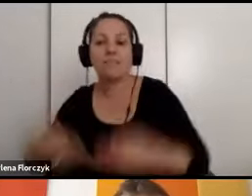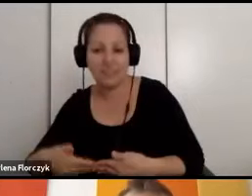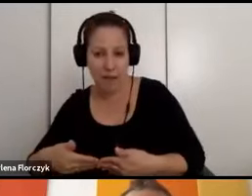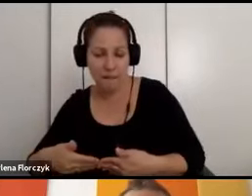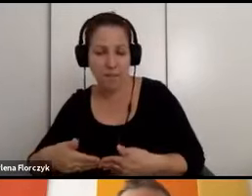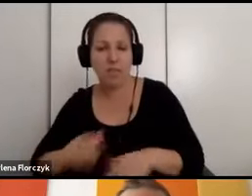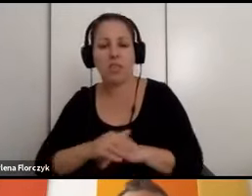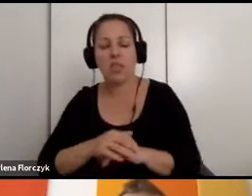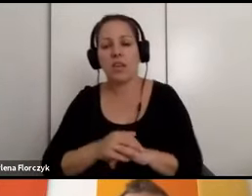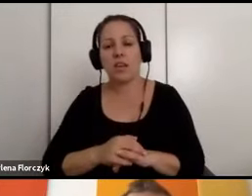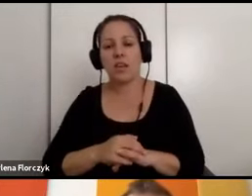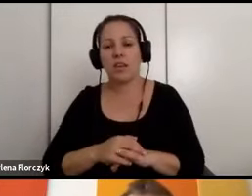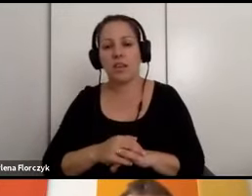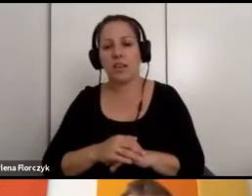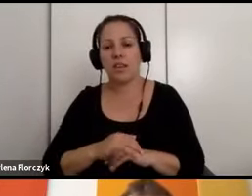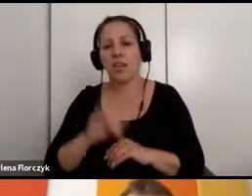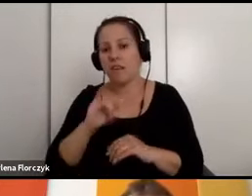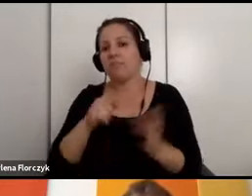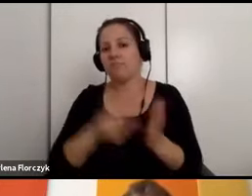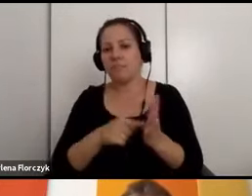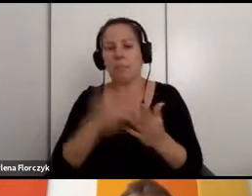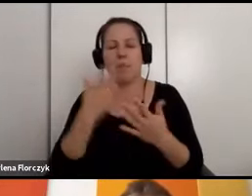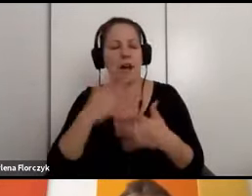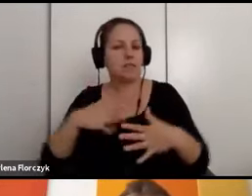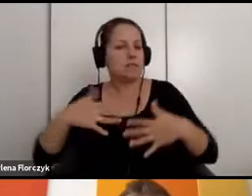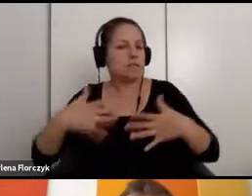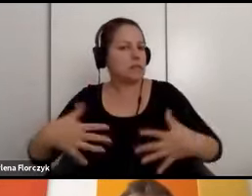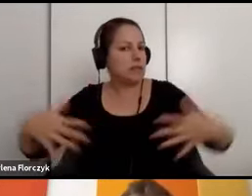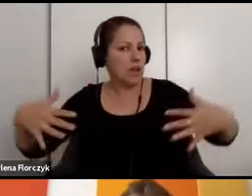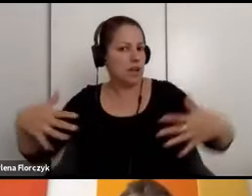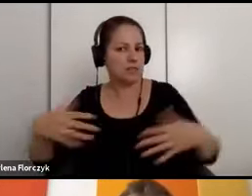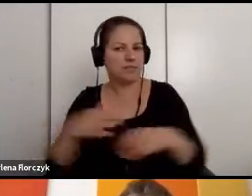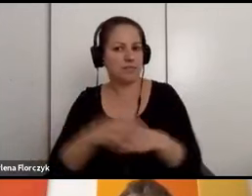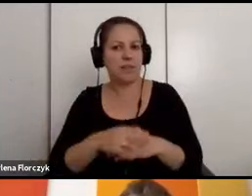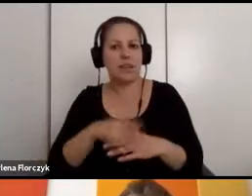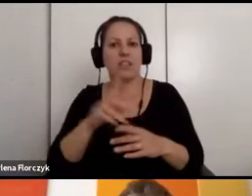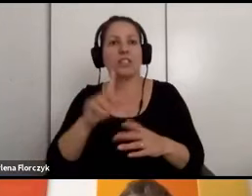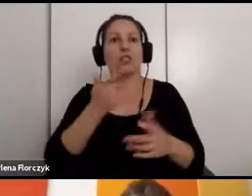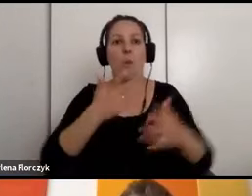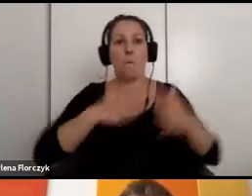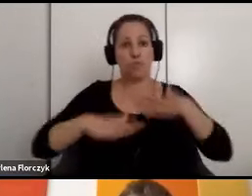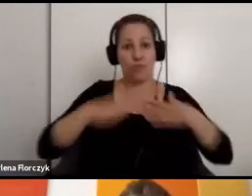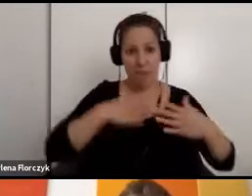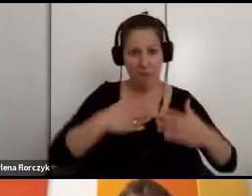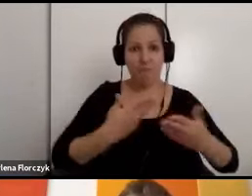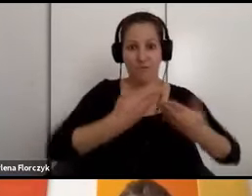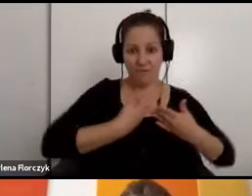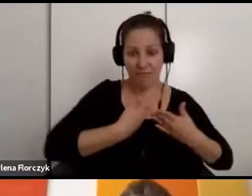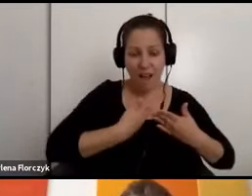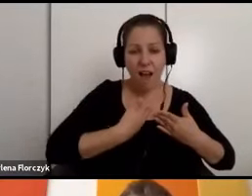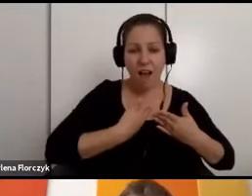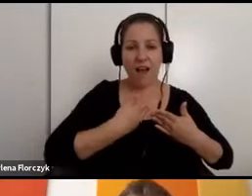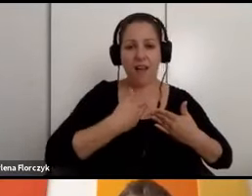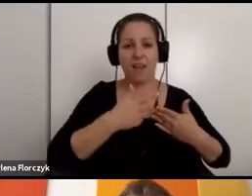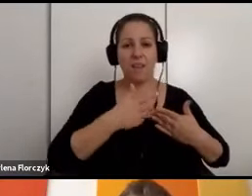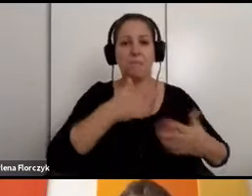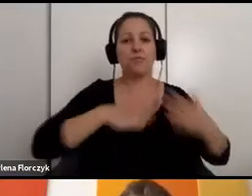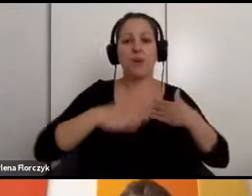i no to jest bardzo stresujące, tak? Kiedy coś sprawia nam przyjemność, kiedy sprawia nam